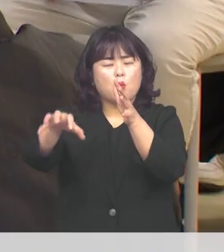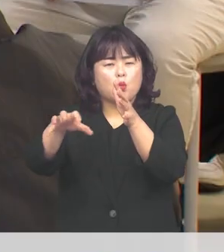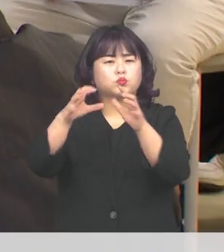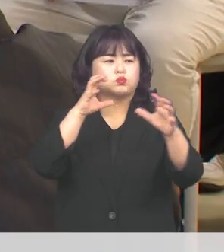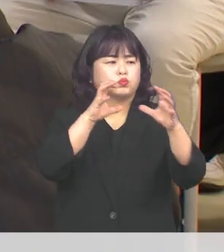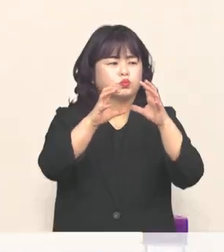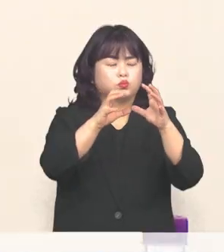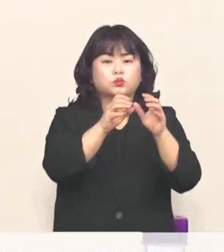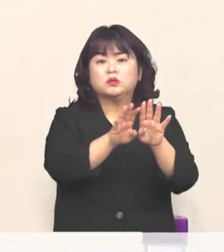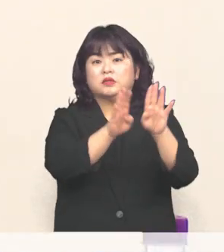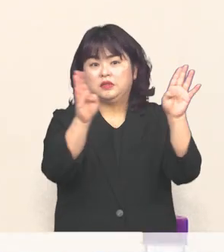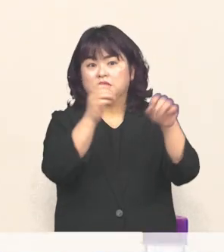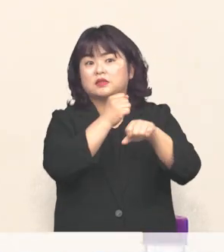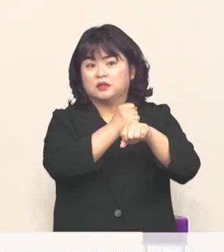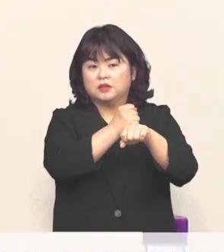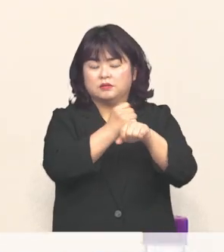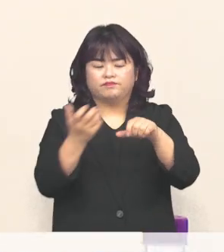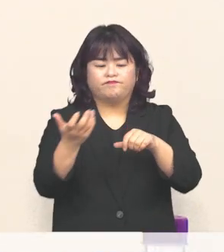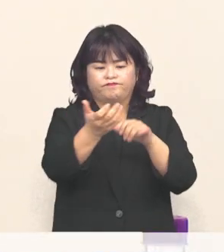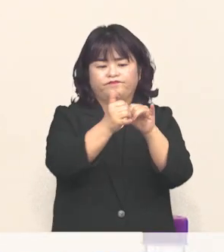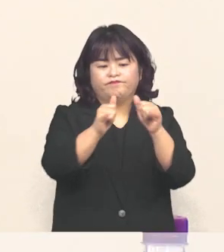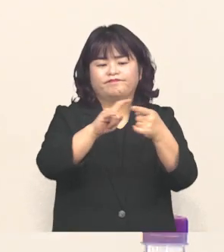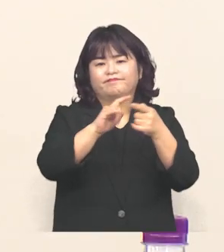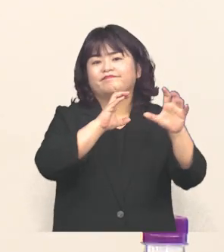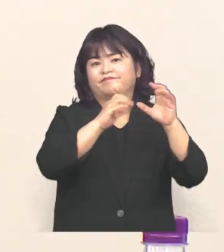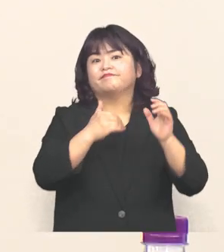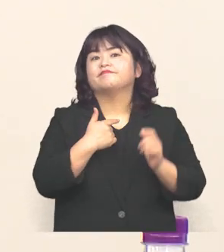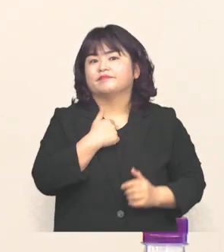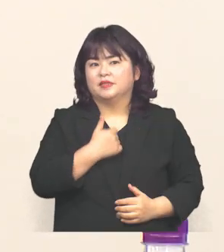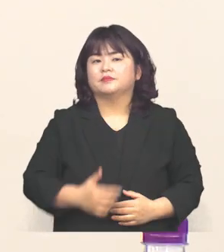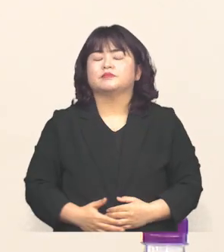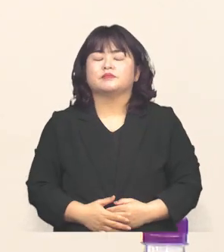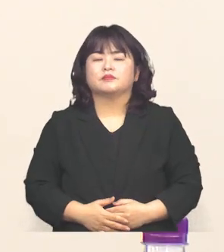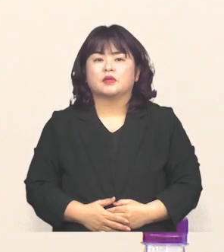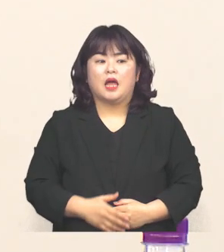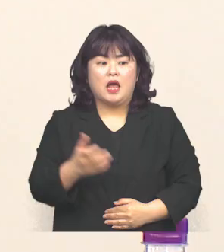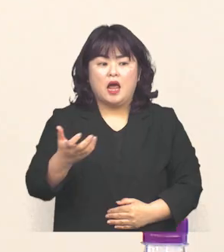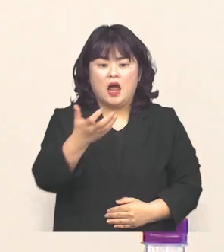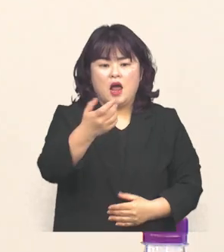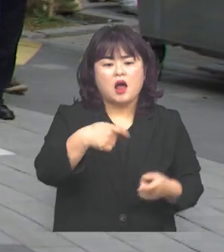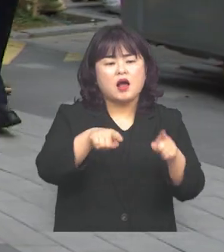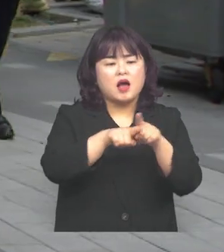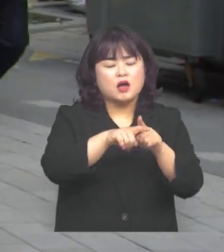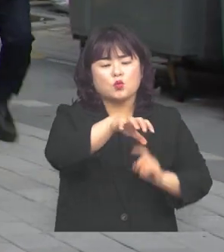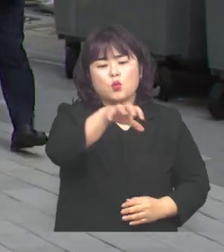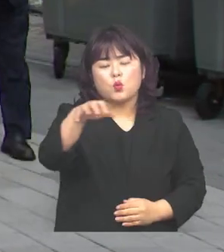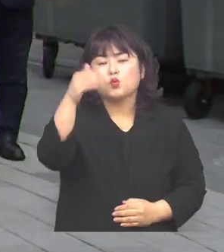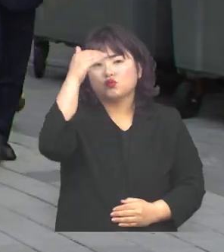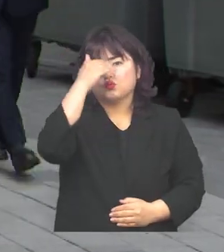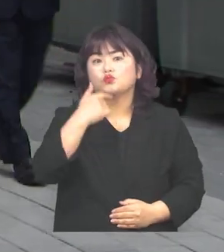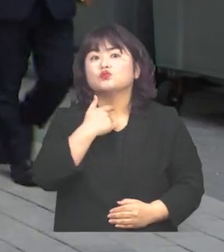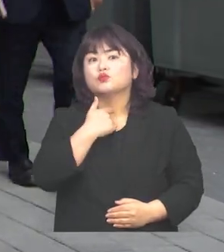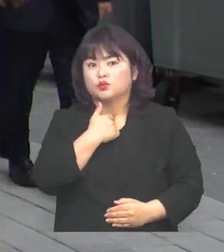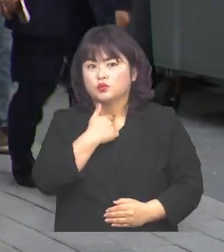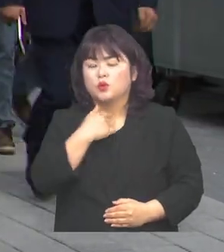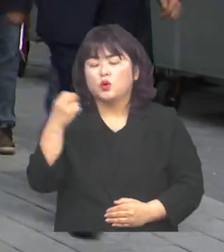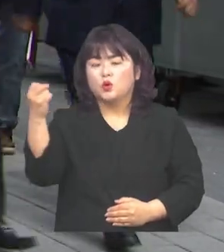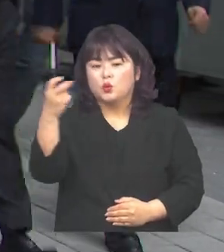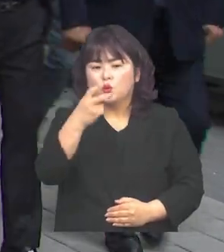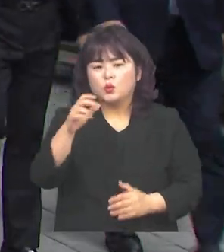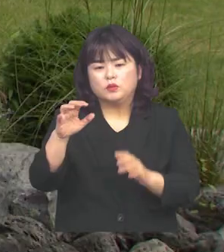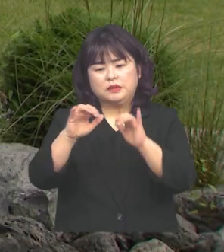소통 버스킹을 열고 입주민들과 소통했습니다. 이 시장은 입주민들과 함께 공동주택 단지 시설을